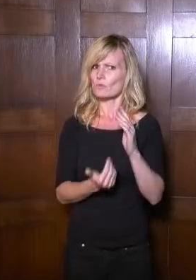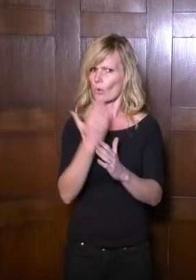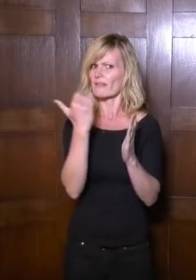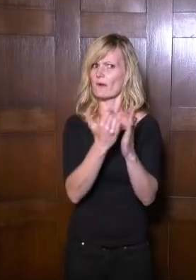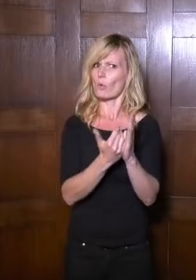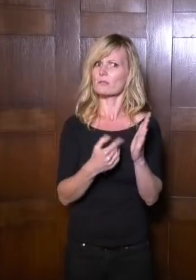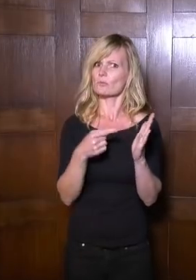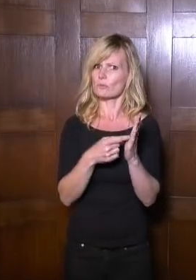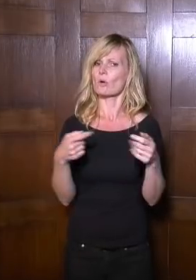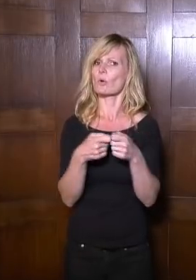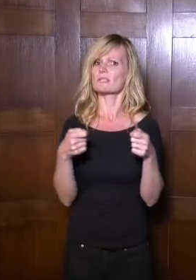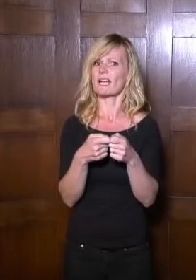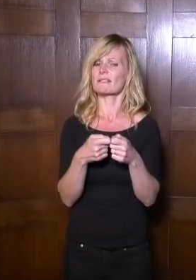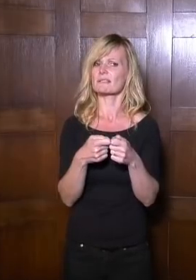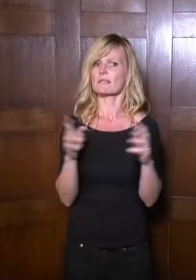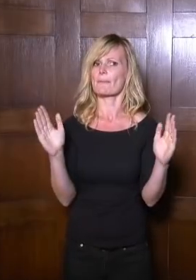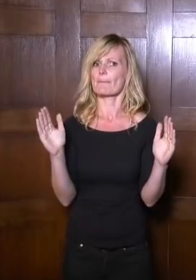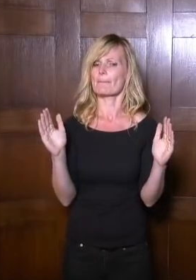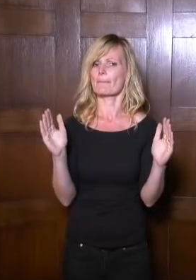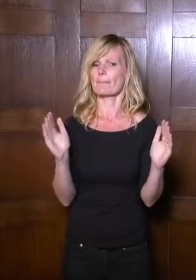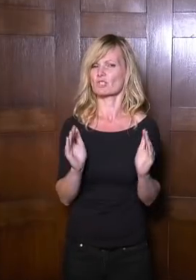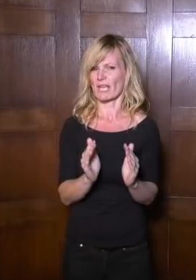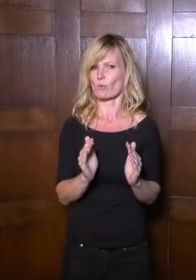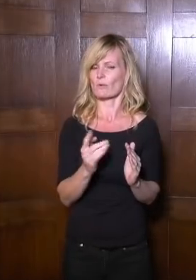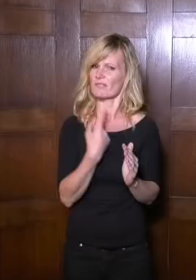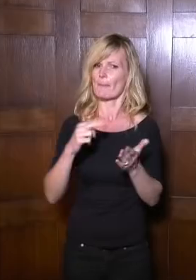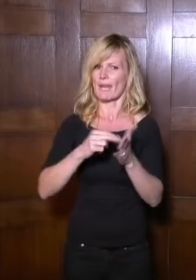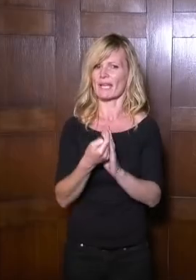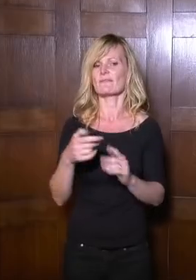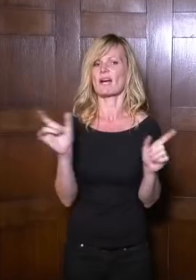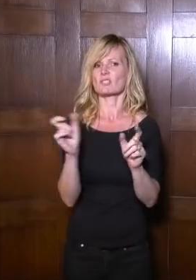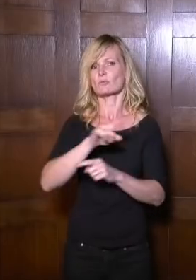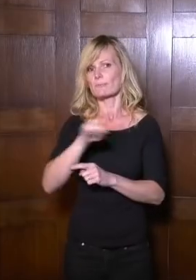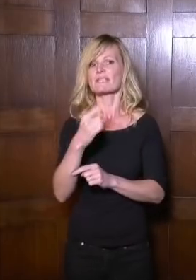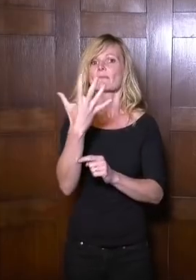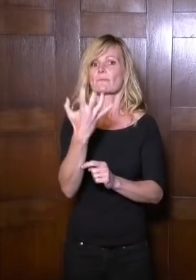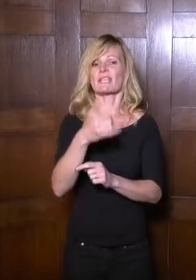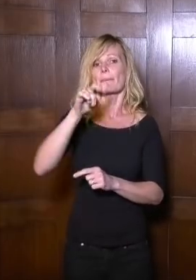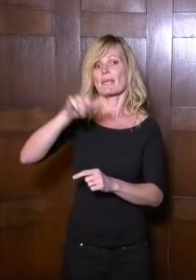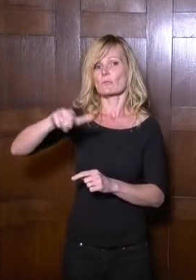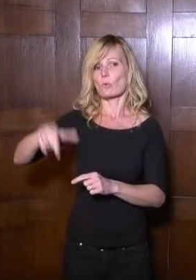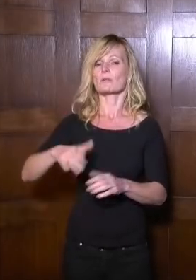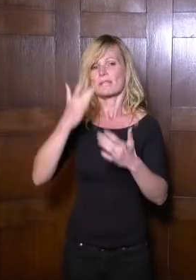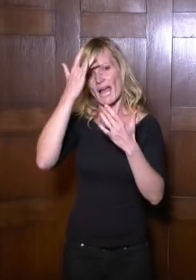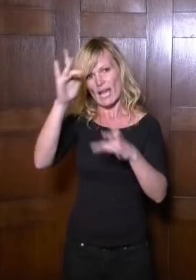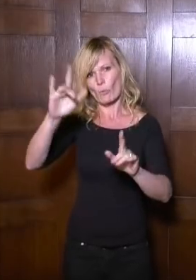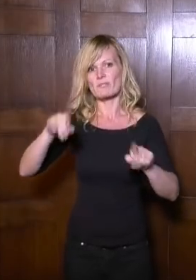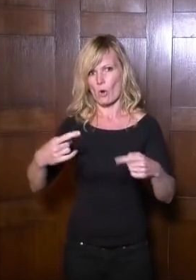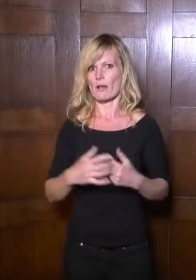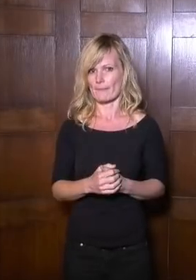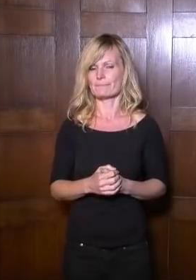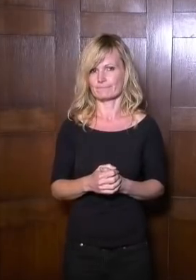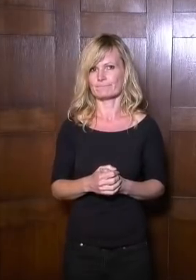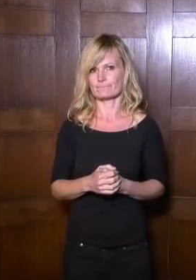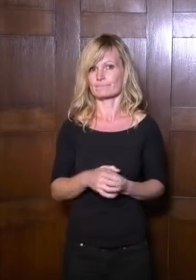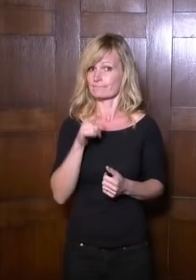Verordnung im Bereich der Kontaktbeschränkung vor, dass man eben Veranstaltungen auch bis zu 50 Personen durchführen können wird. Aber